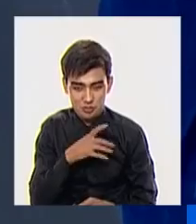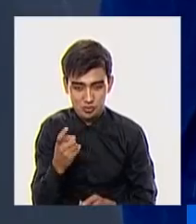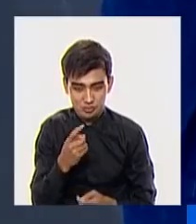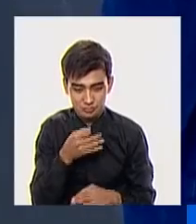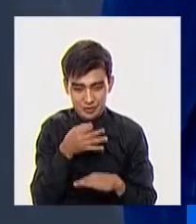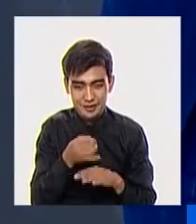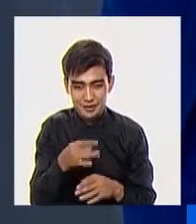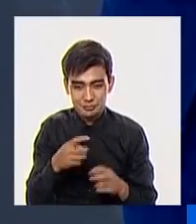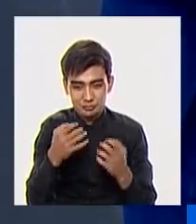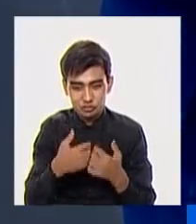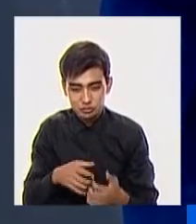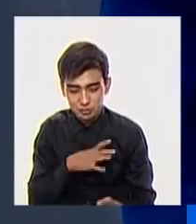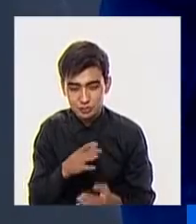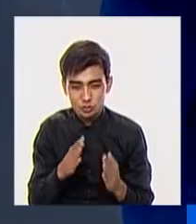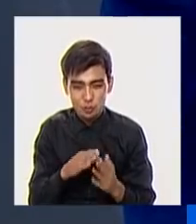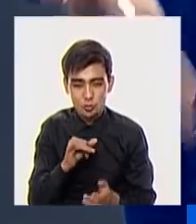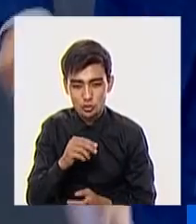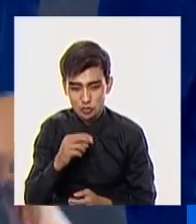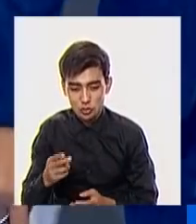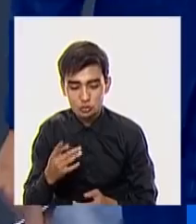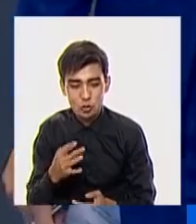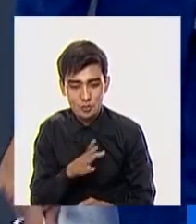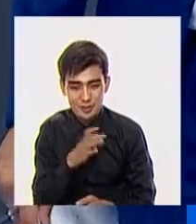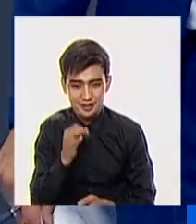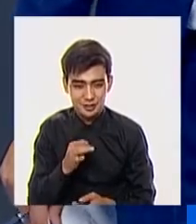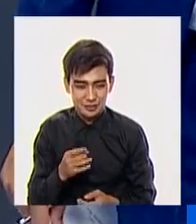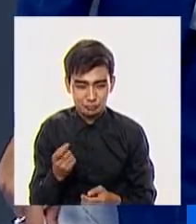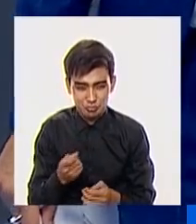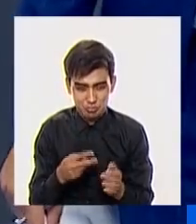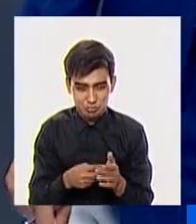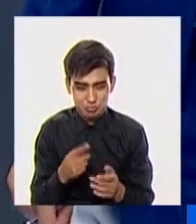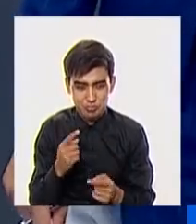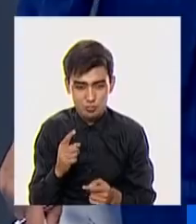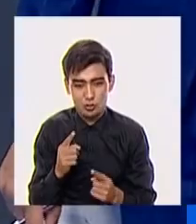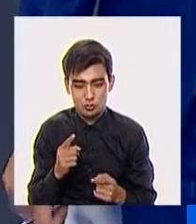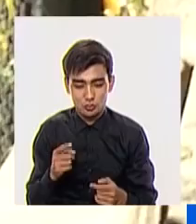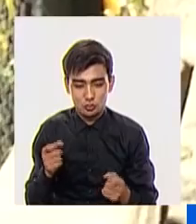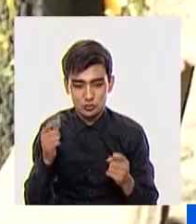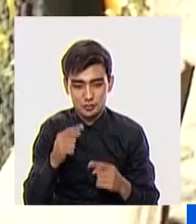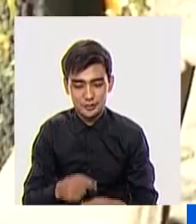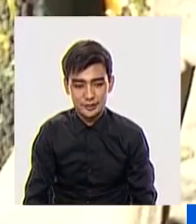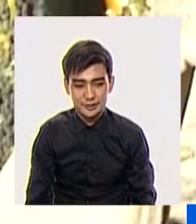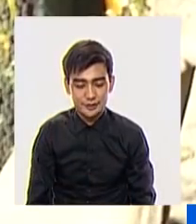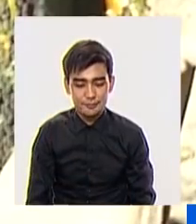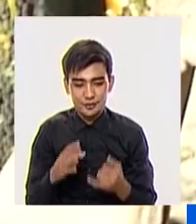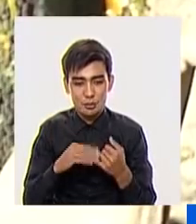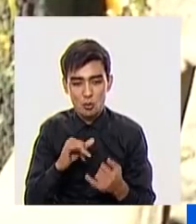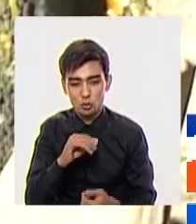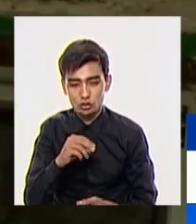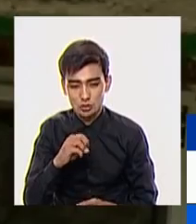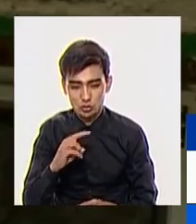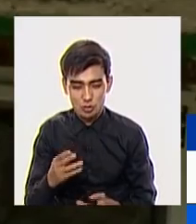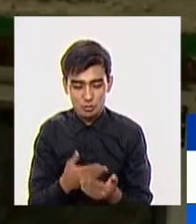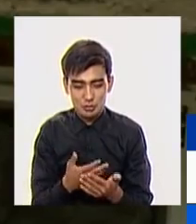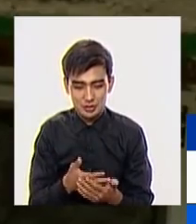сейчас оценивают недвижимость и участки? Почему порой компенсация мизерная, узнавала Ардак Камал. Земельный участок примерно